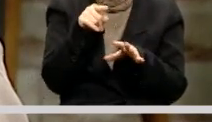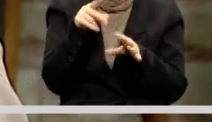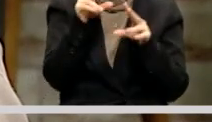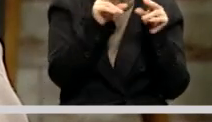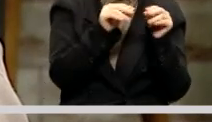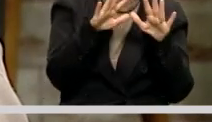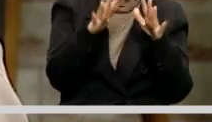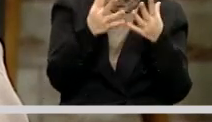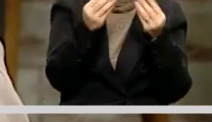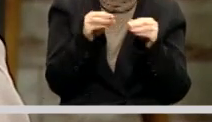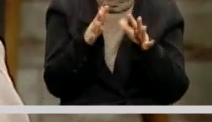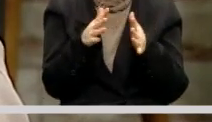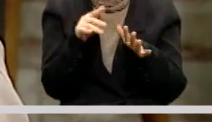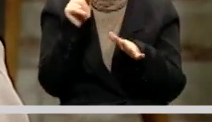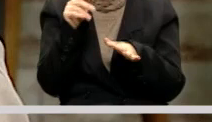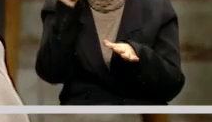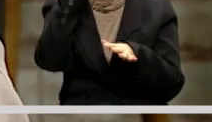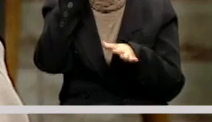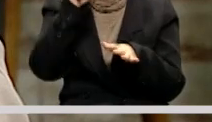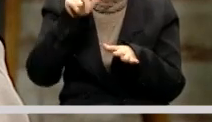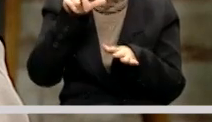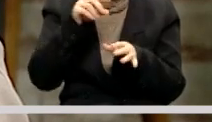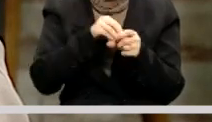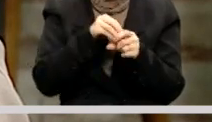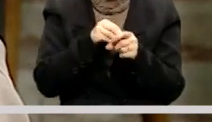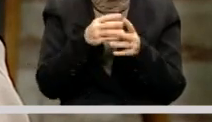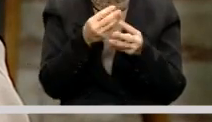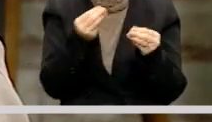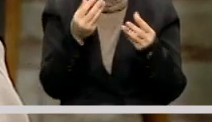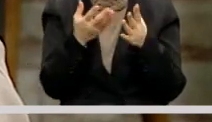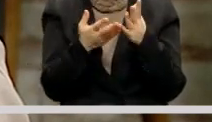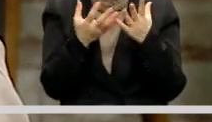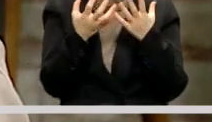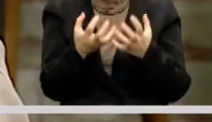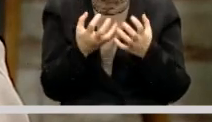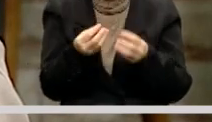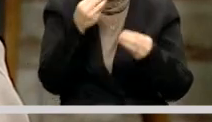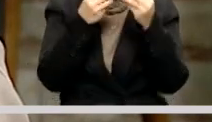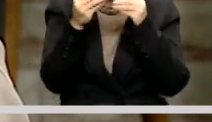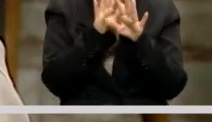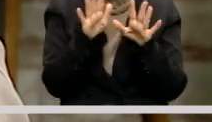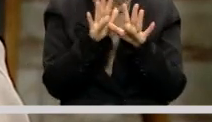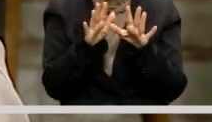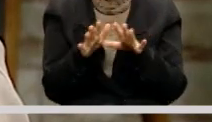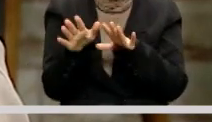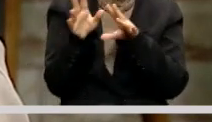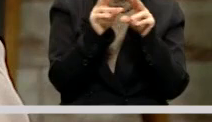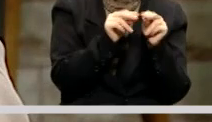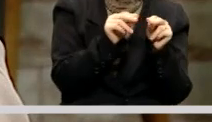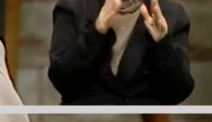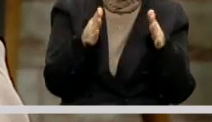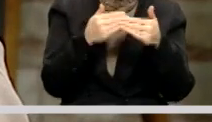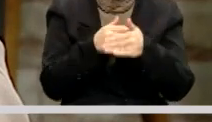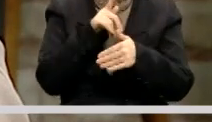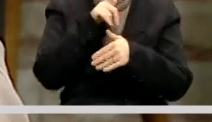ağır yemeklerden kaçınmak bir çözüm yolu olabilir. Yattığı odanın sessiz ve